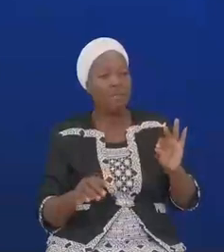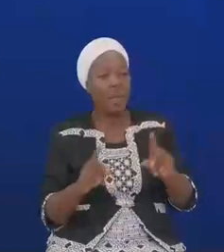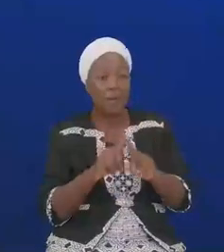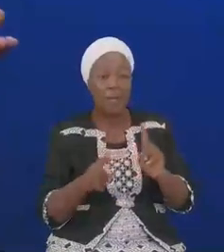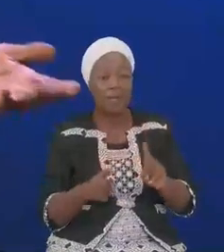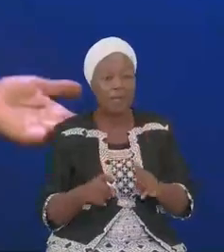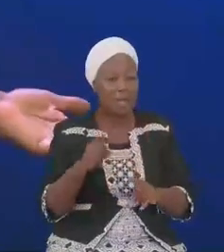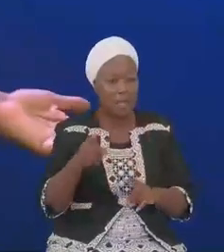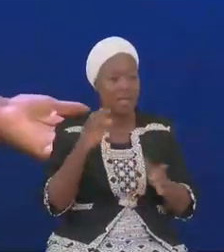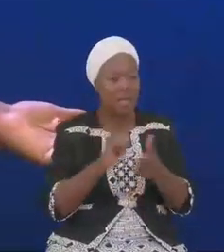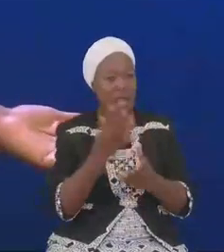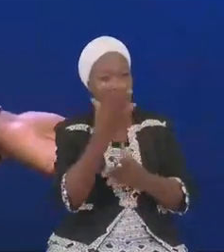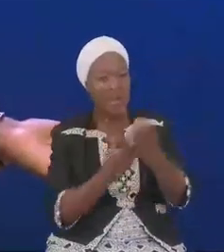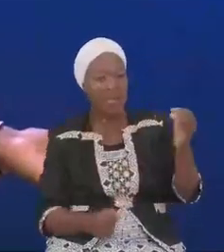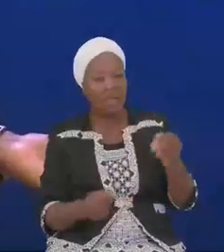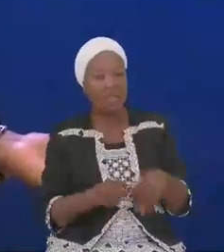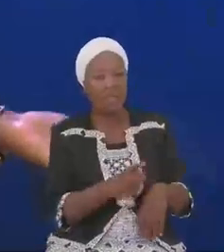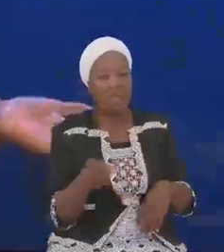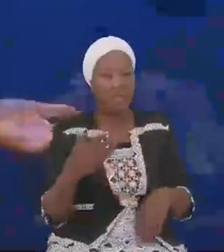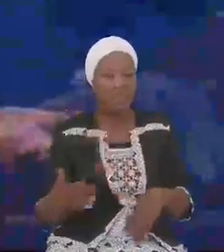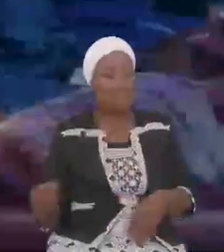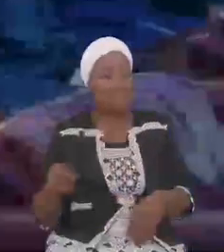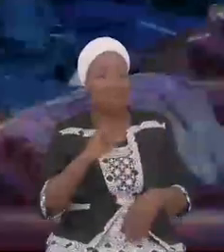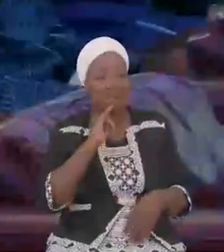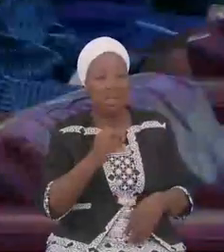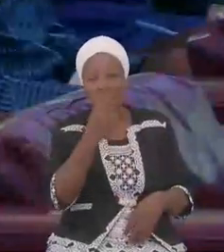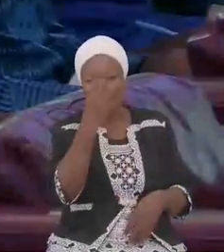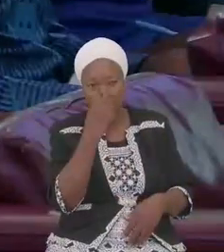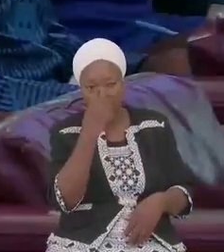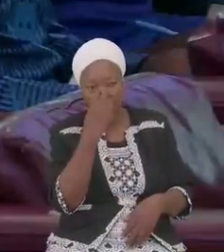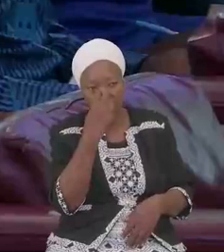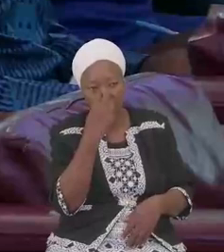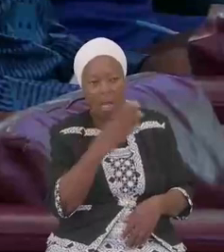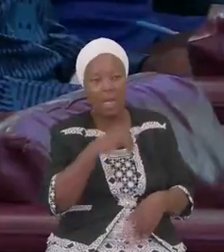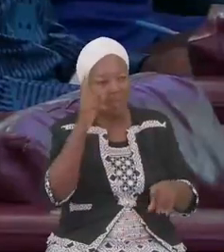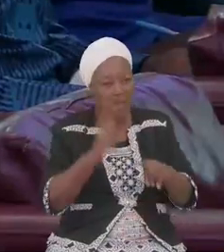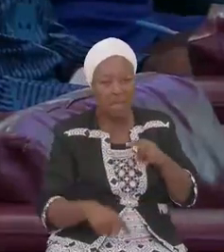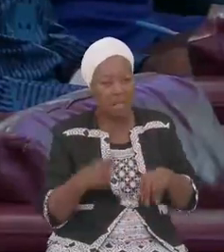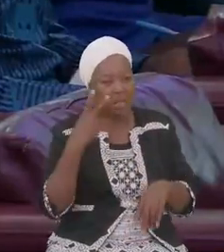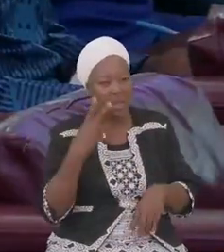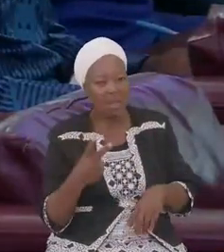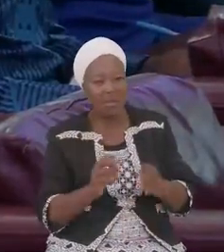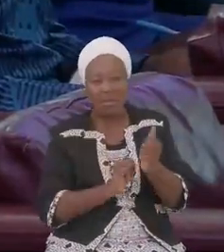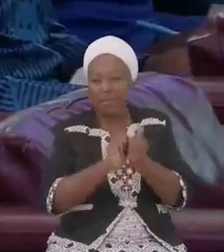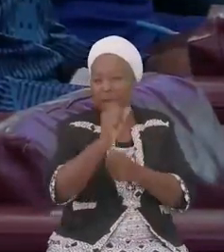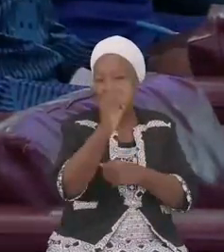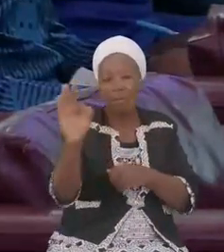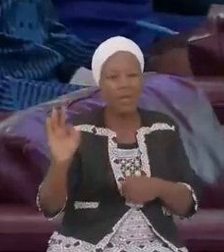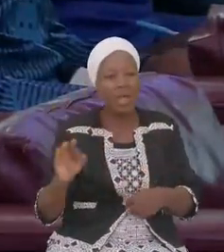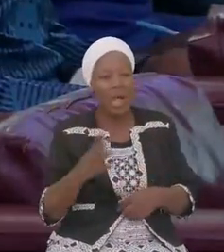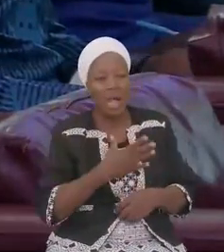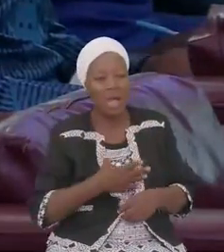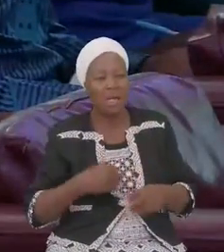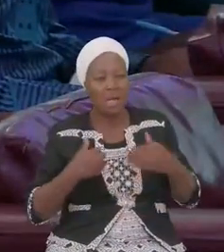mais celui en qui ces choses ne sont point est aveugle. Il ne voit pas de loin et il a